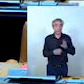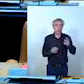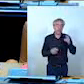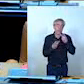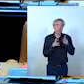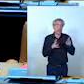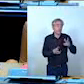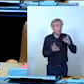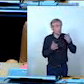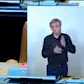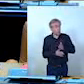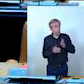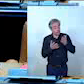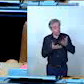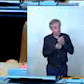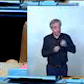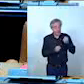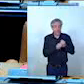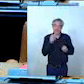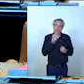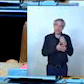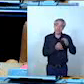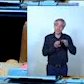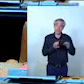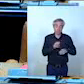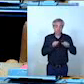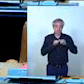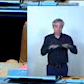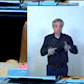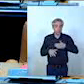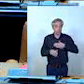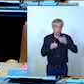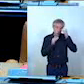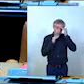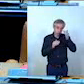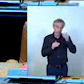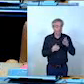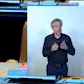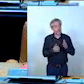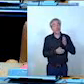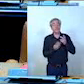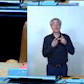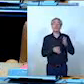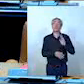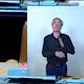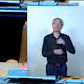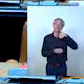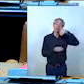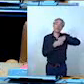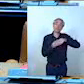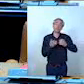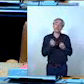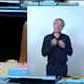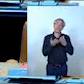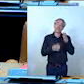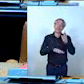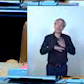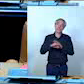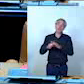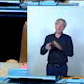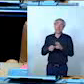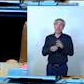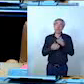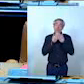ville de Bordeaux veut initier, impulser cette solution à laquelle elle croit. Et la ville de Bordeaux intégrera désormais dans tous ses nouveaux appels d'offres l'étude de stockage